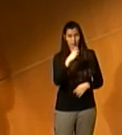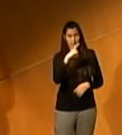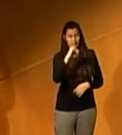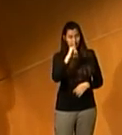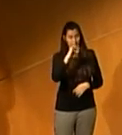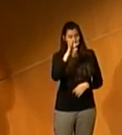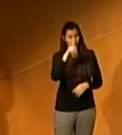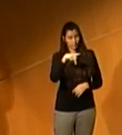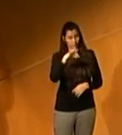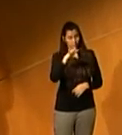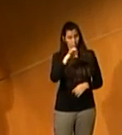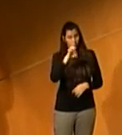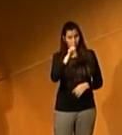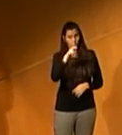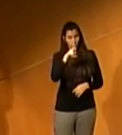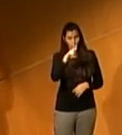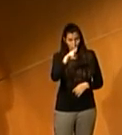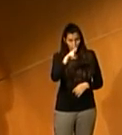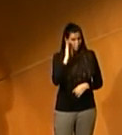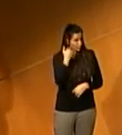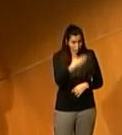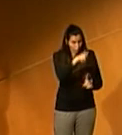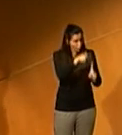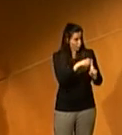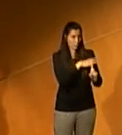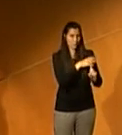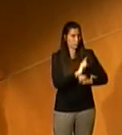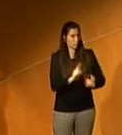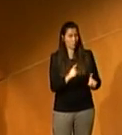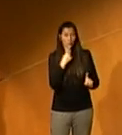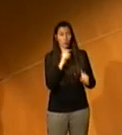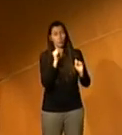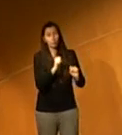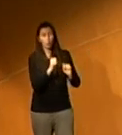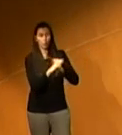d'un enseignant à ce moment-là. Et le secrétaire désigné, ça peut être